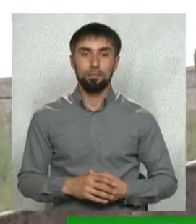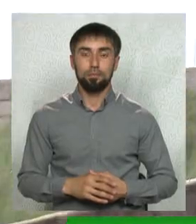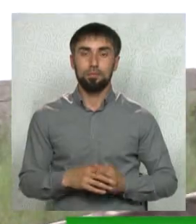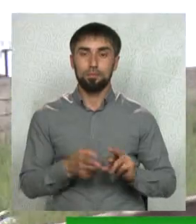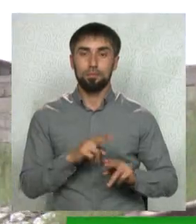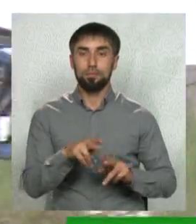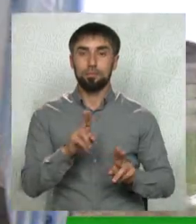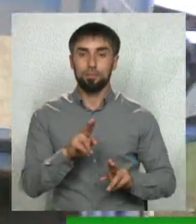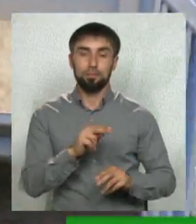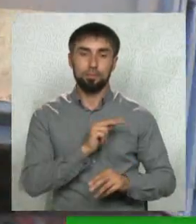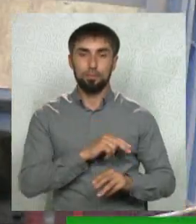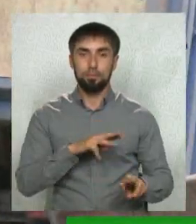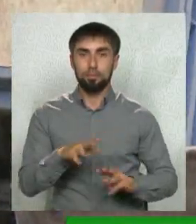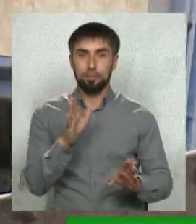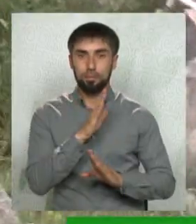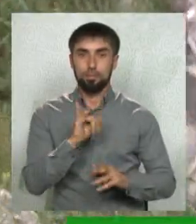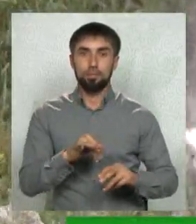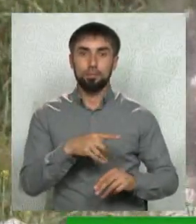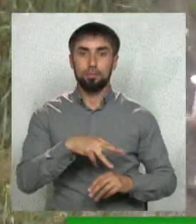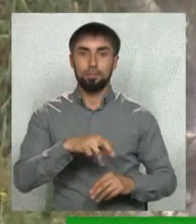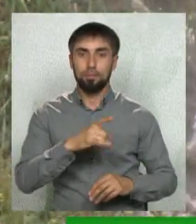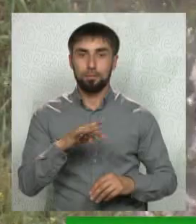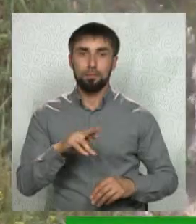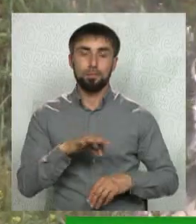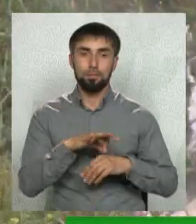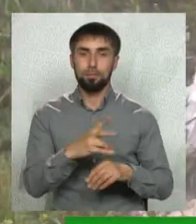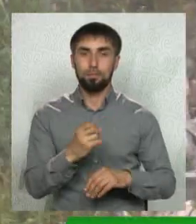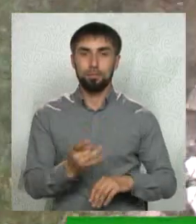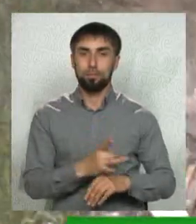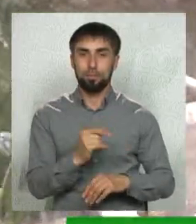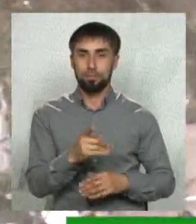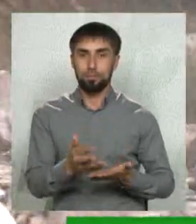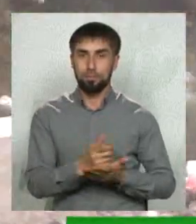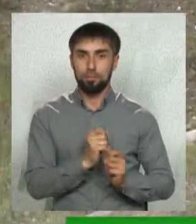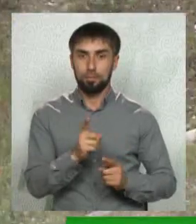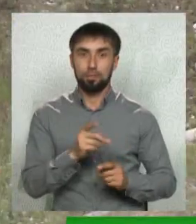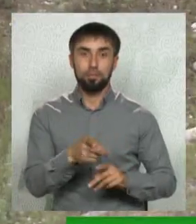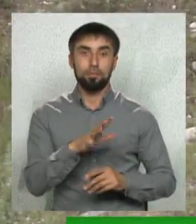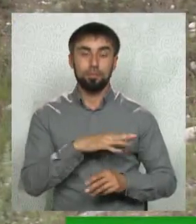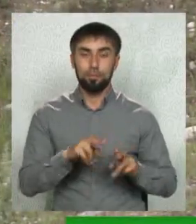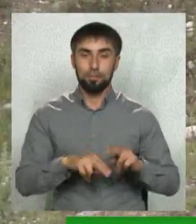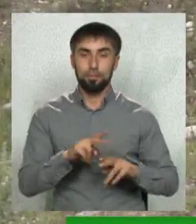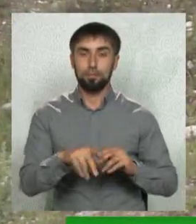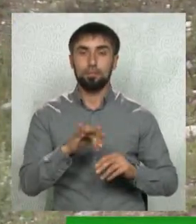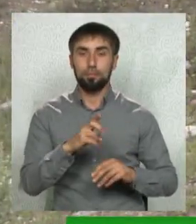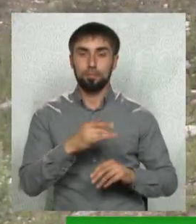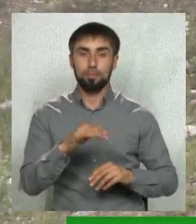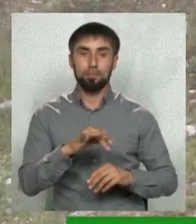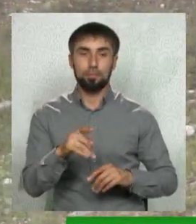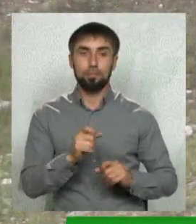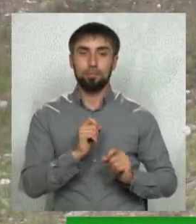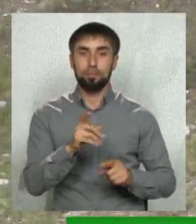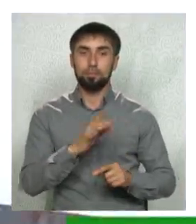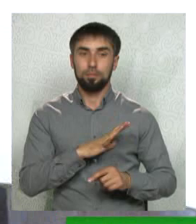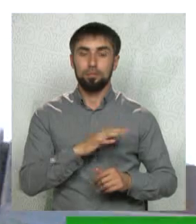Эту процедуру сотрудники Минприроды и столичной мэрии проводят не первый раз. Строительный и бытовой мусор с территории этого карьера